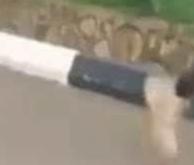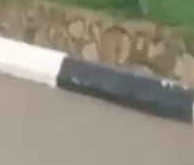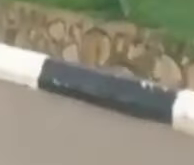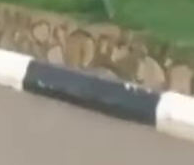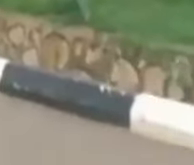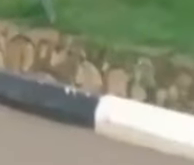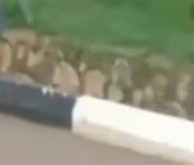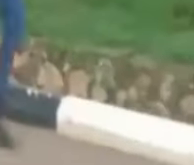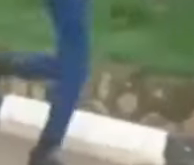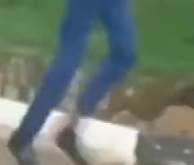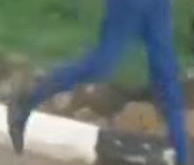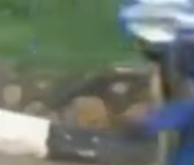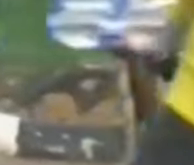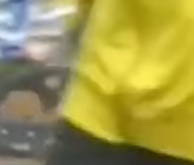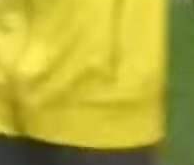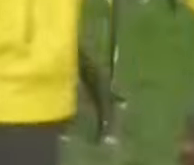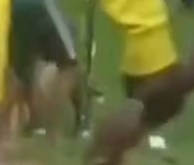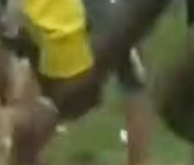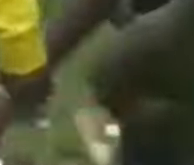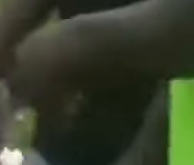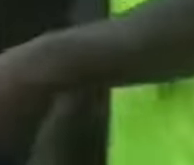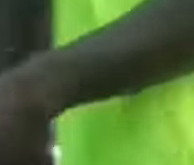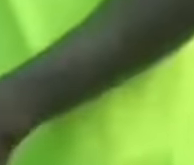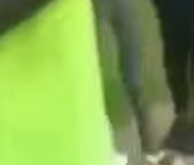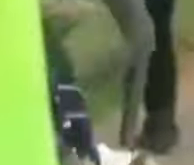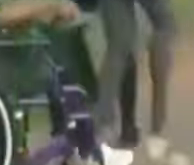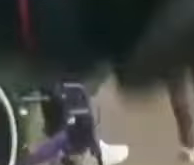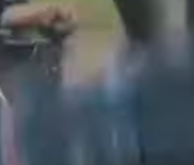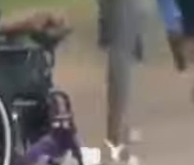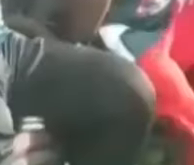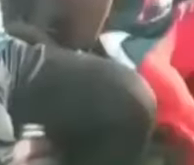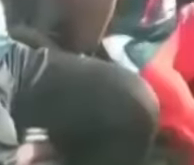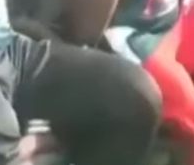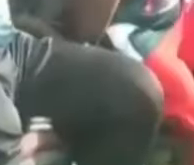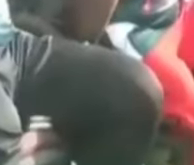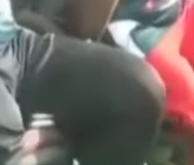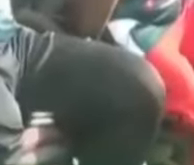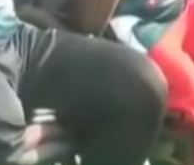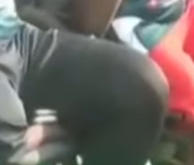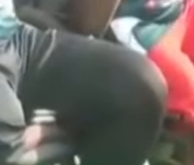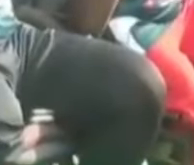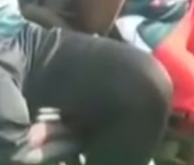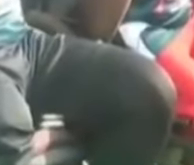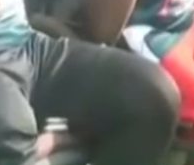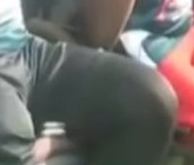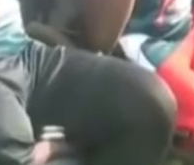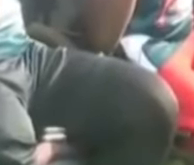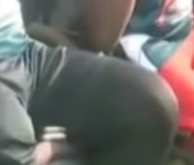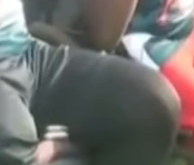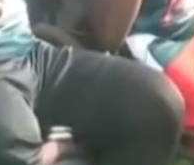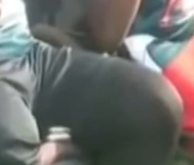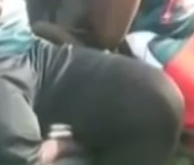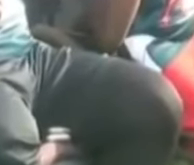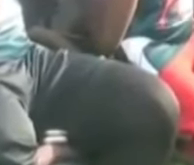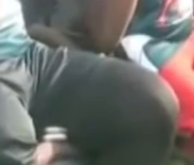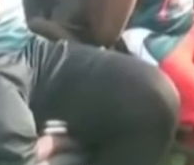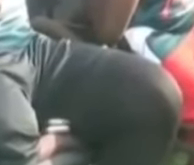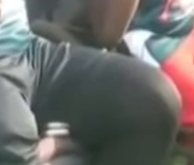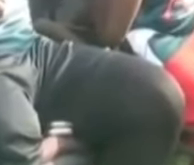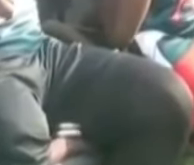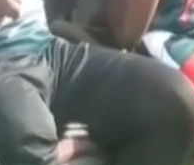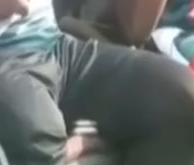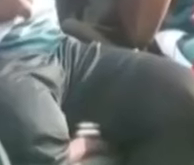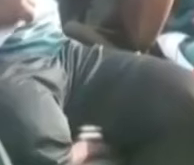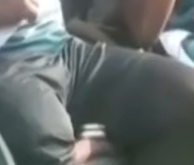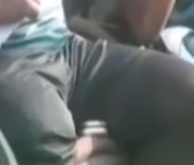kilomita 5. Egya kilomita 3 nga baliko obulemu abaddukira mu Bugaali basinze kugyettanira giwangudwa Lawrence Lumisa nga bonna bambaziddwa